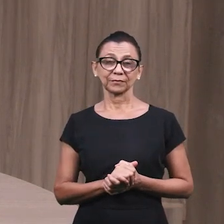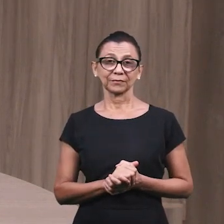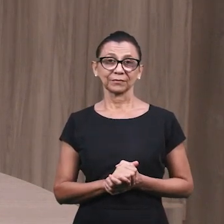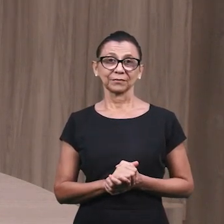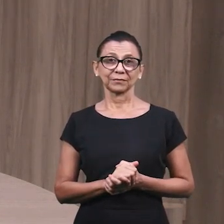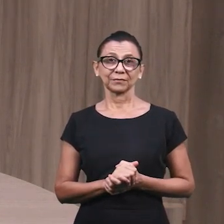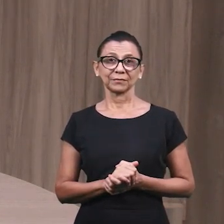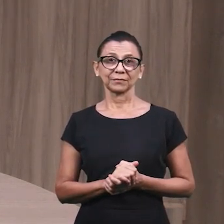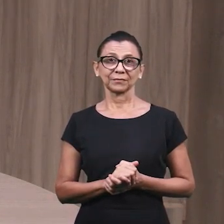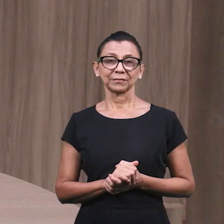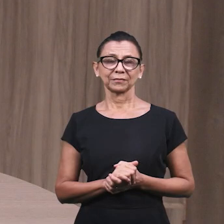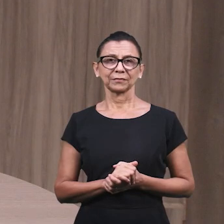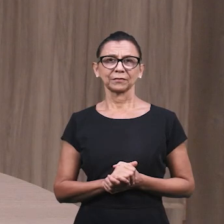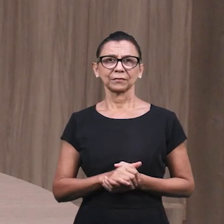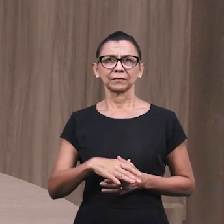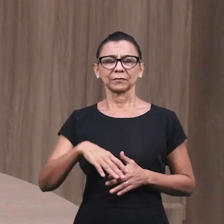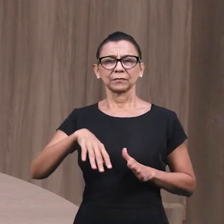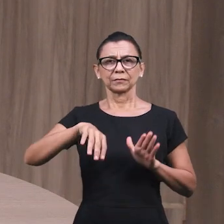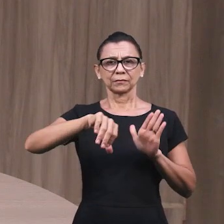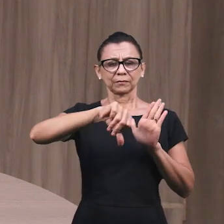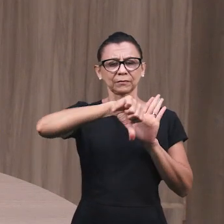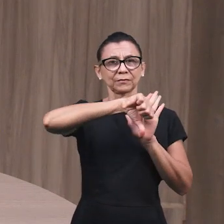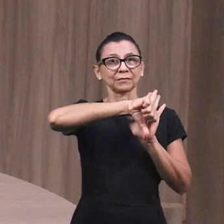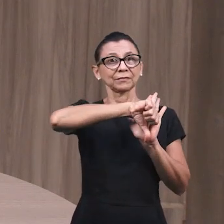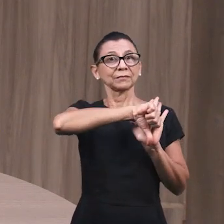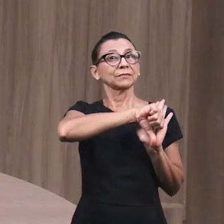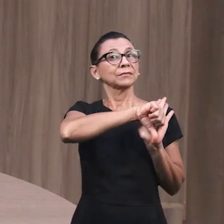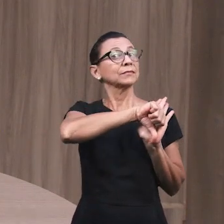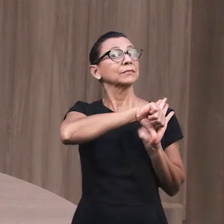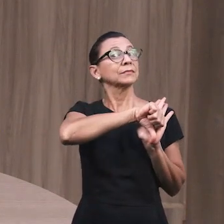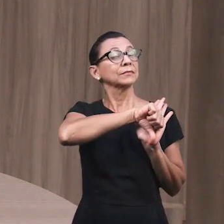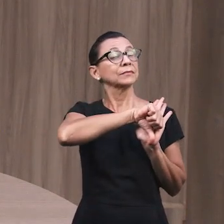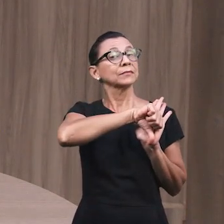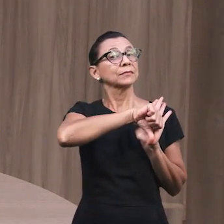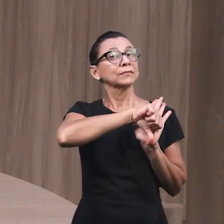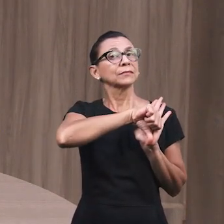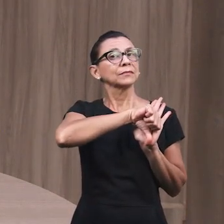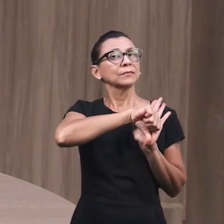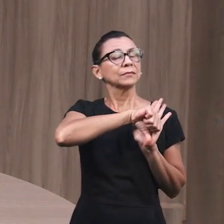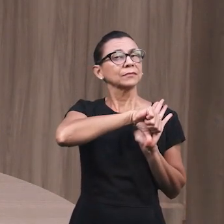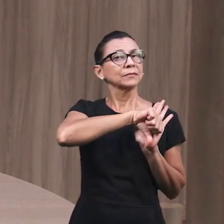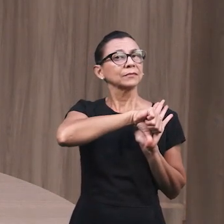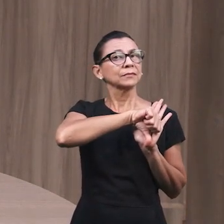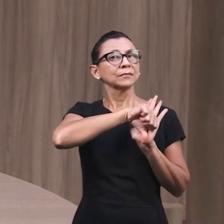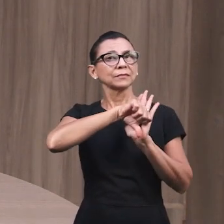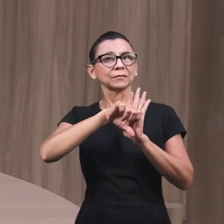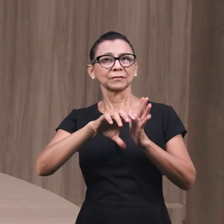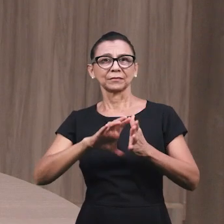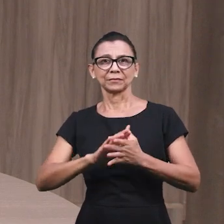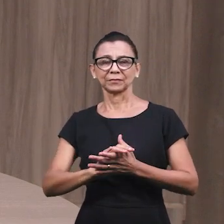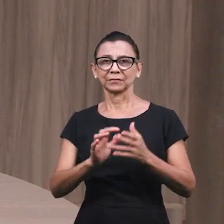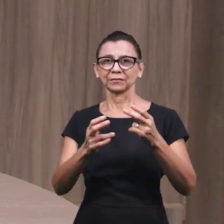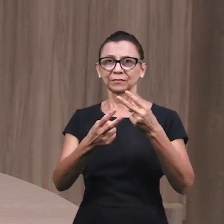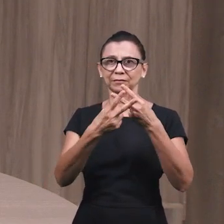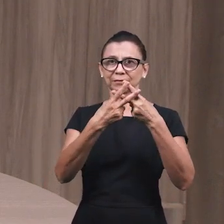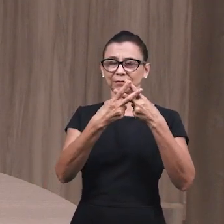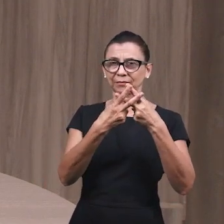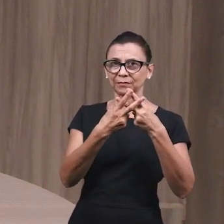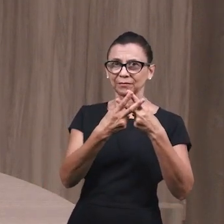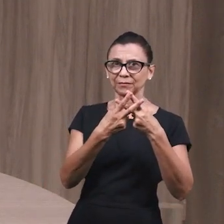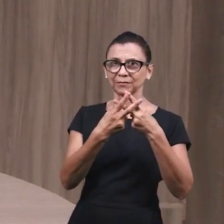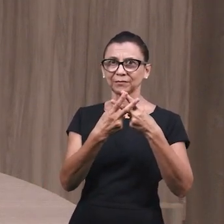Voici, ça c'est l'armature de clé. Nous appelons armature de clé